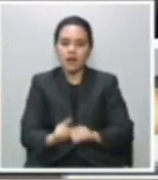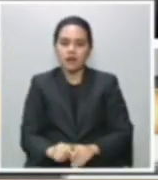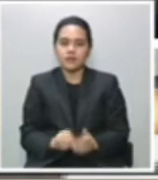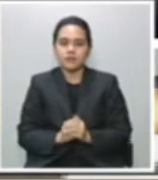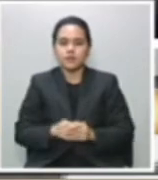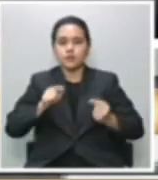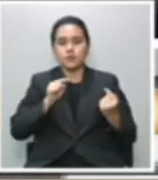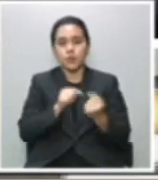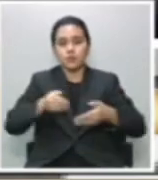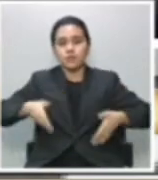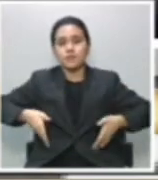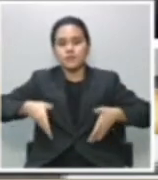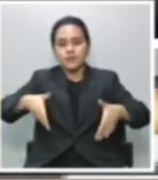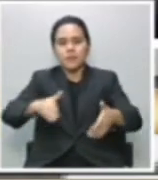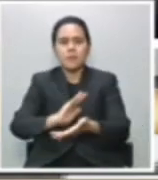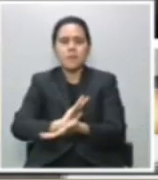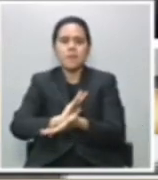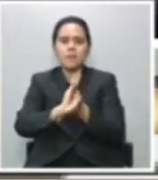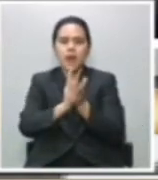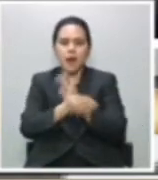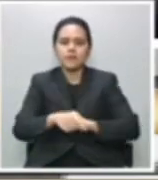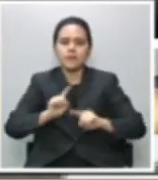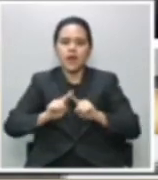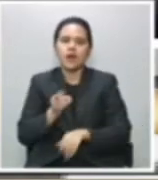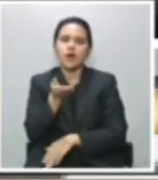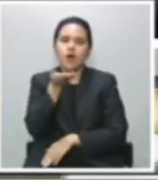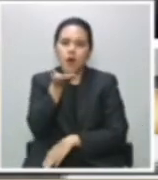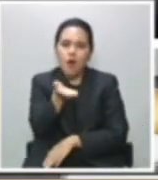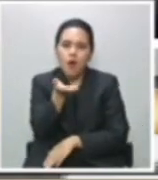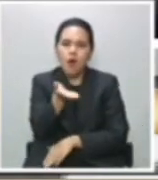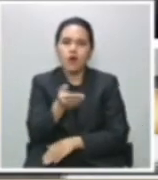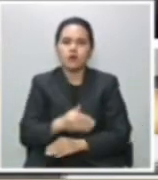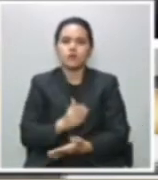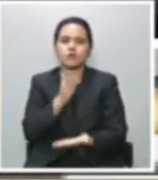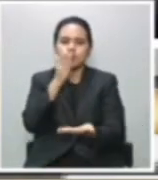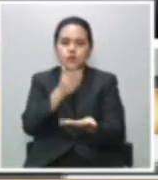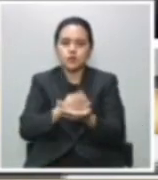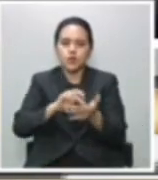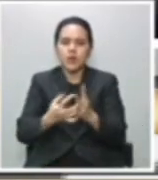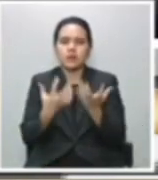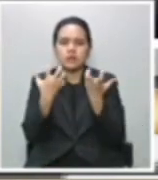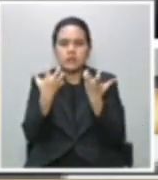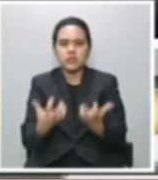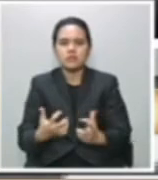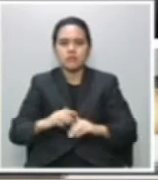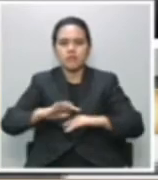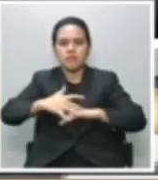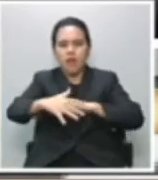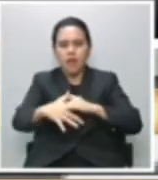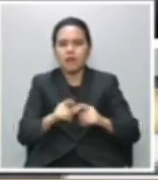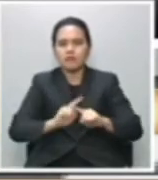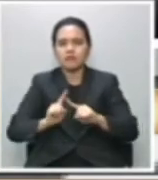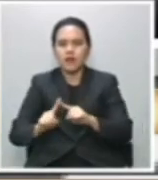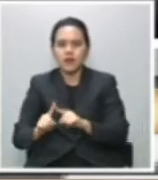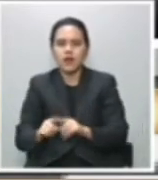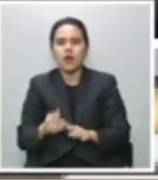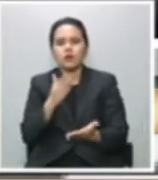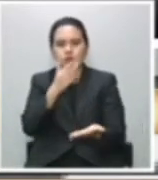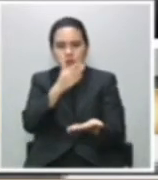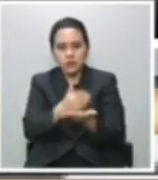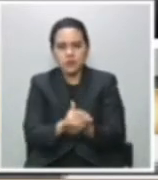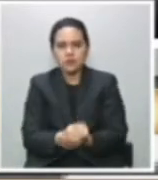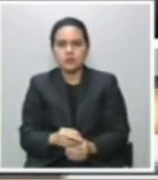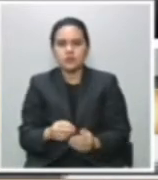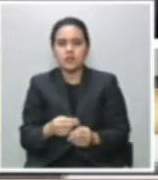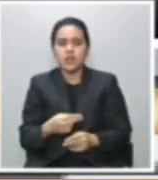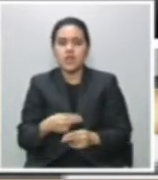ดถนนขอเถอะครับหยุดเถอะครับเรื่องลงหินลูกลังหินคลุกหินลูกลังหินคลุก